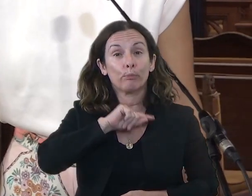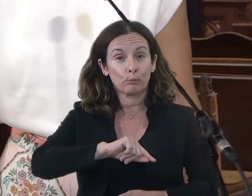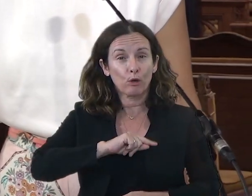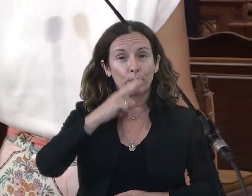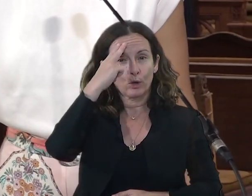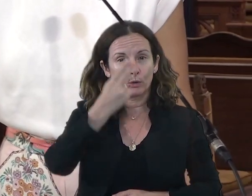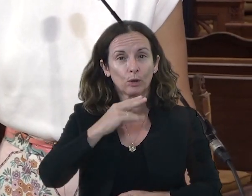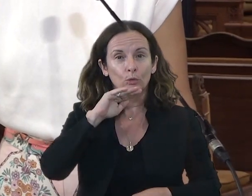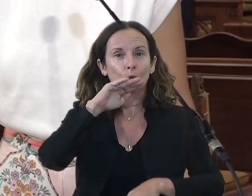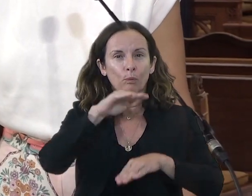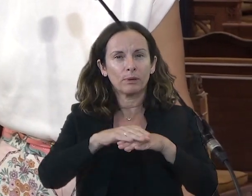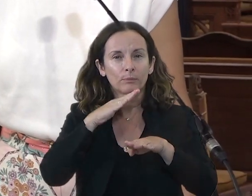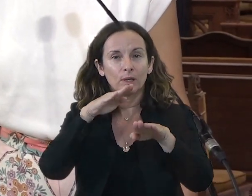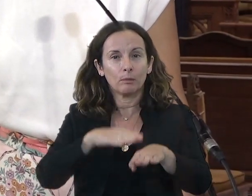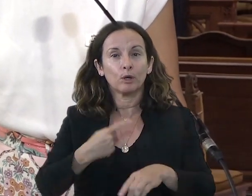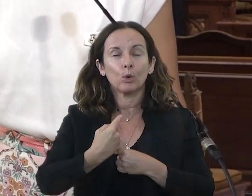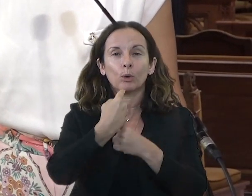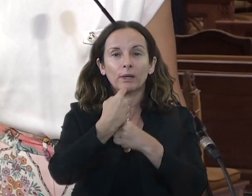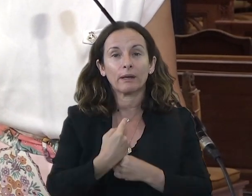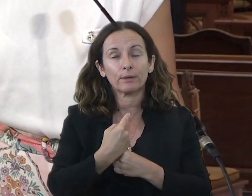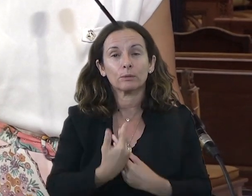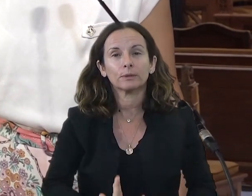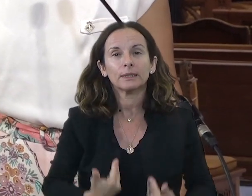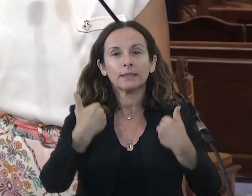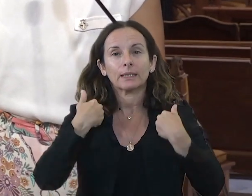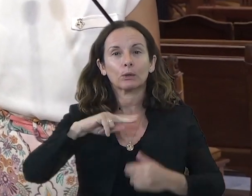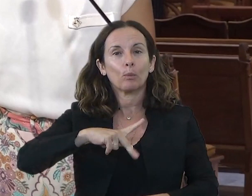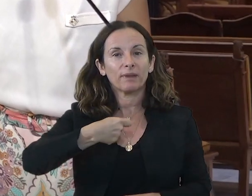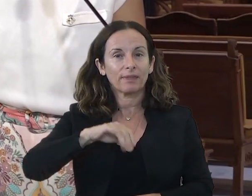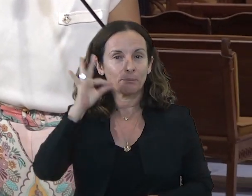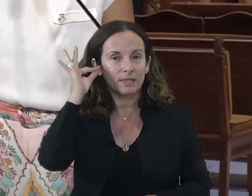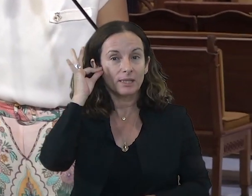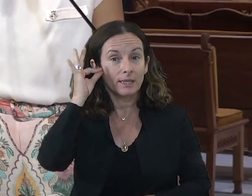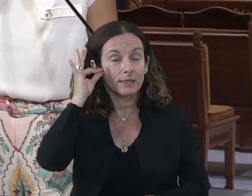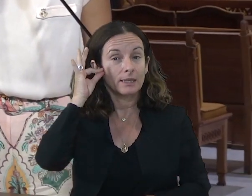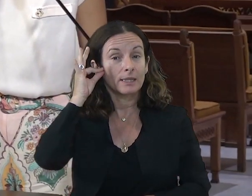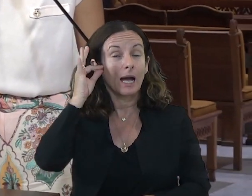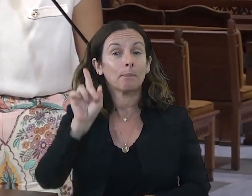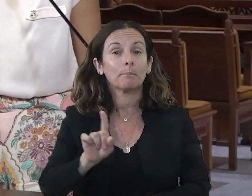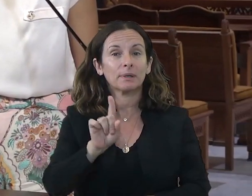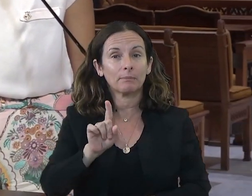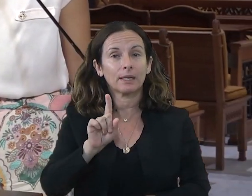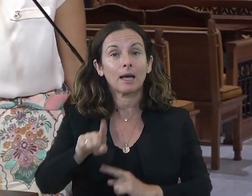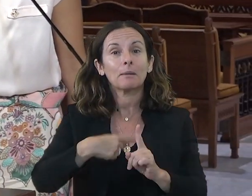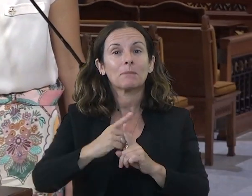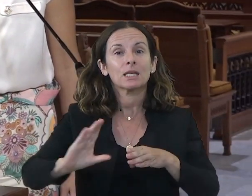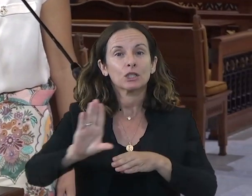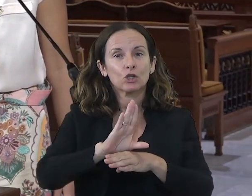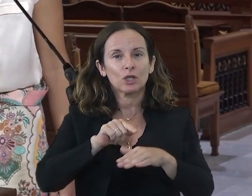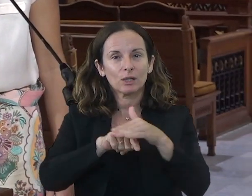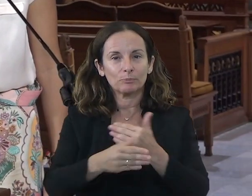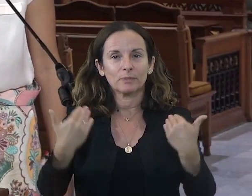Jur, per la meva consciència i el meu honor, complir fidelment les obligacions del càrrec de